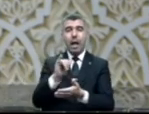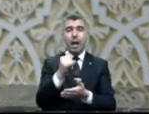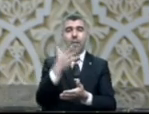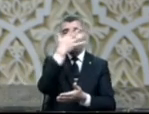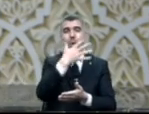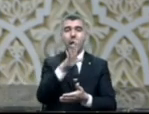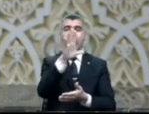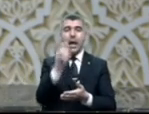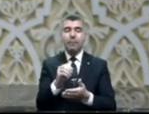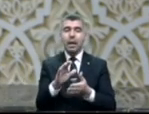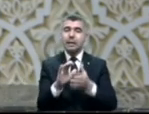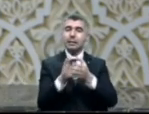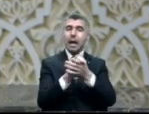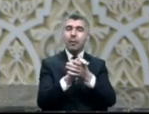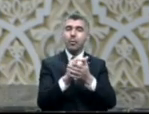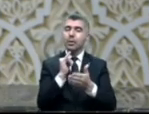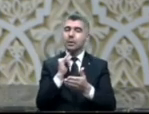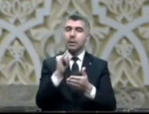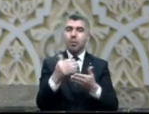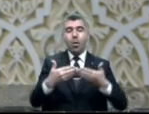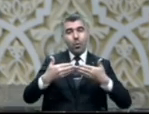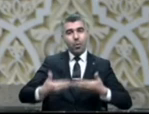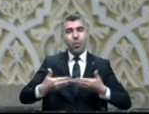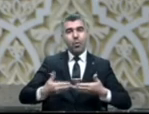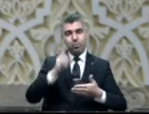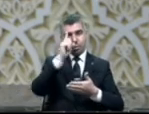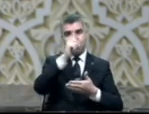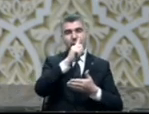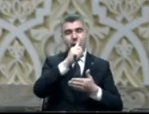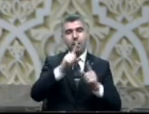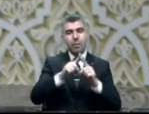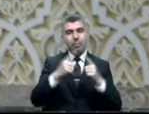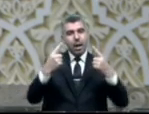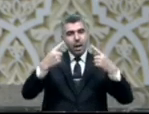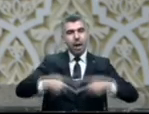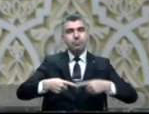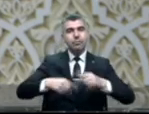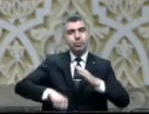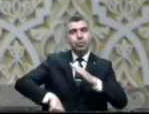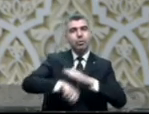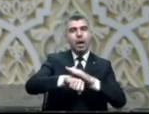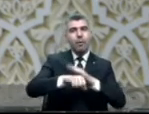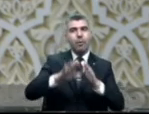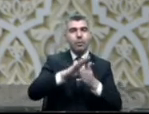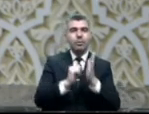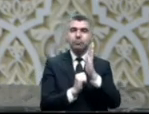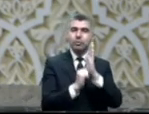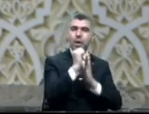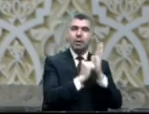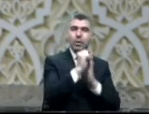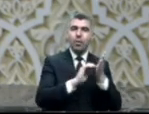والإفريقية الشقيقة والصديقة التي تتطلع اليوم إلى أن يسجل المنتخب المغربي مزيدا من صفحات المجد